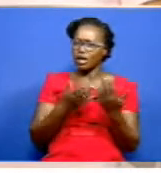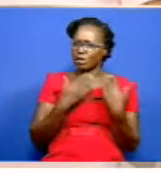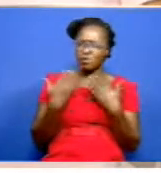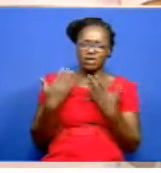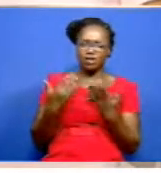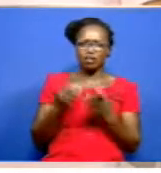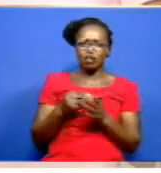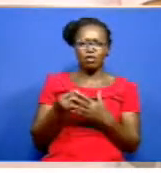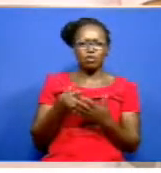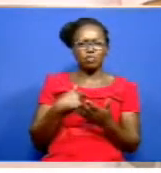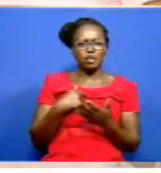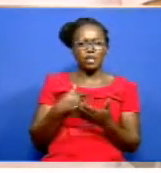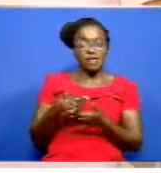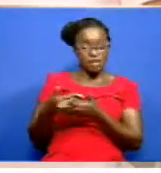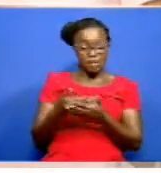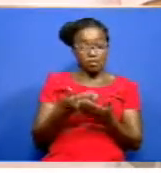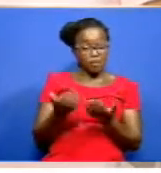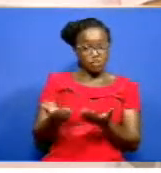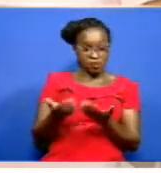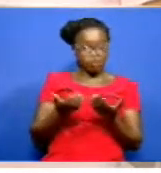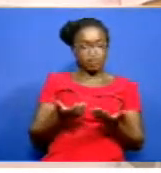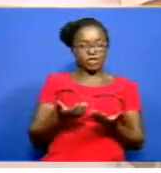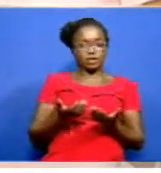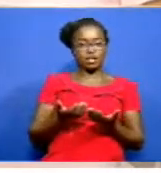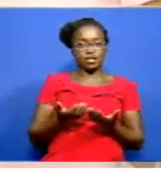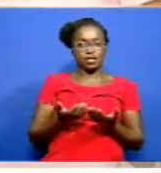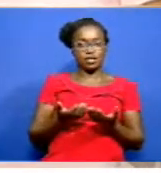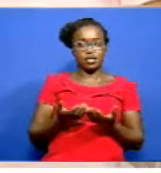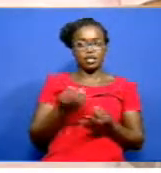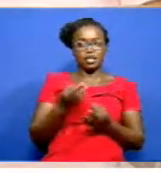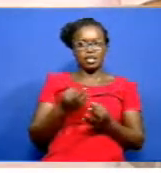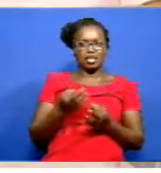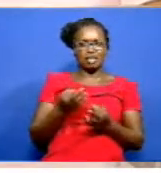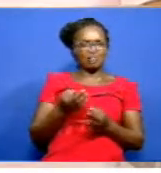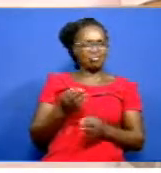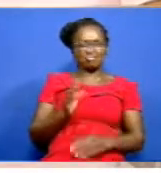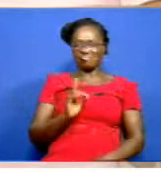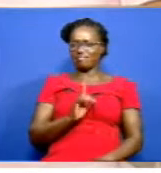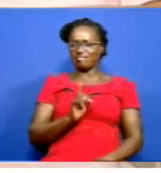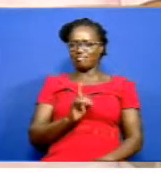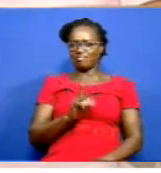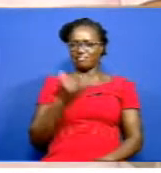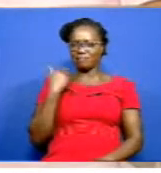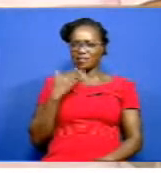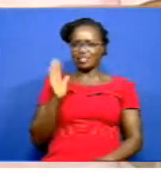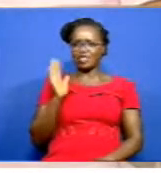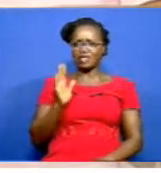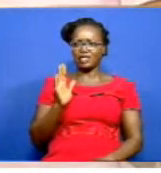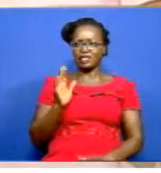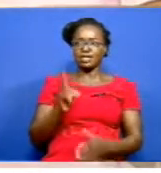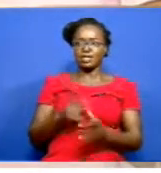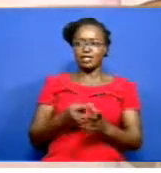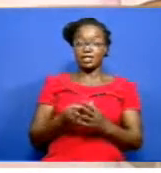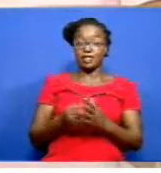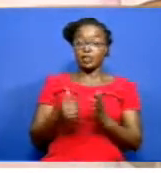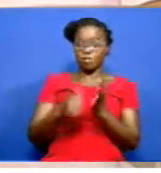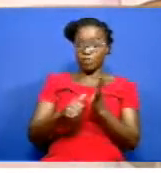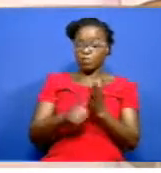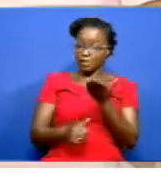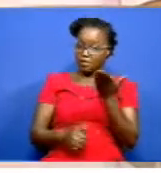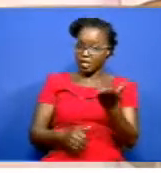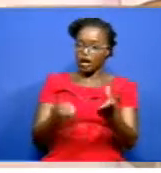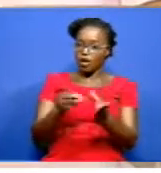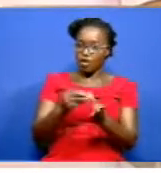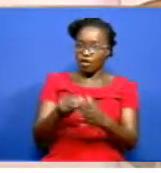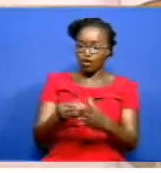ama nitakushikia mtoto, lakini ukiona hataki kuchukua hiyo step ya kwanza, ujue basi kuna shida.